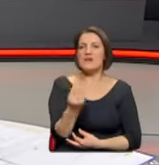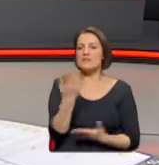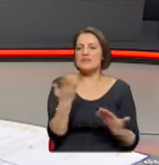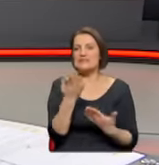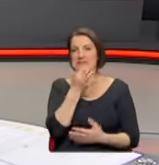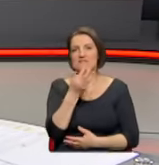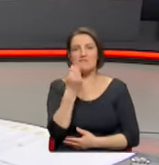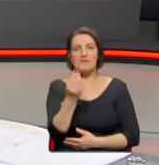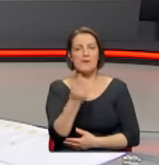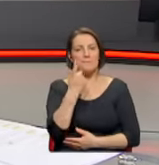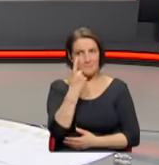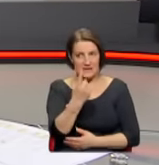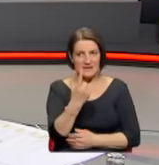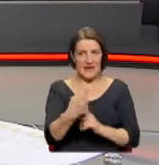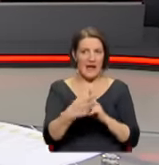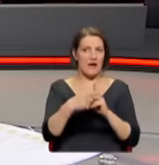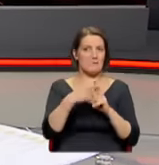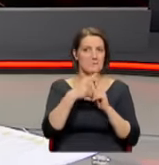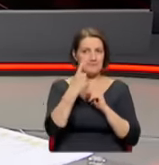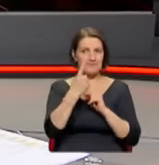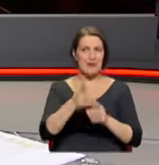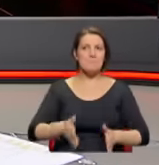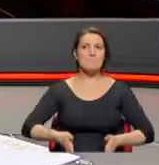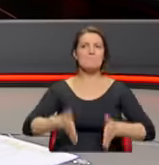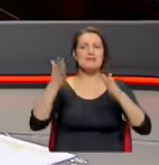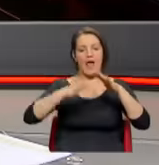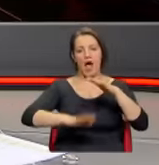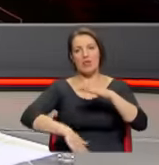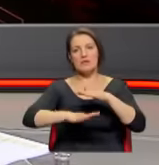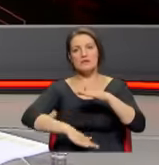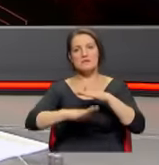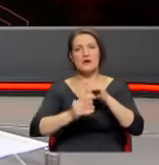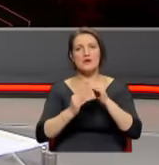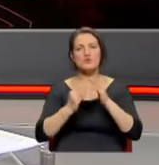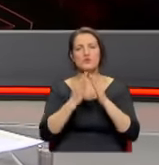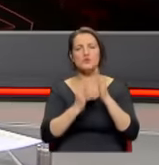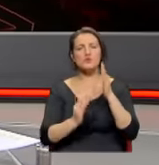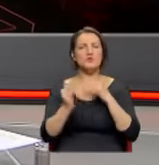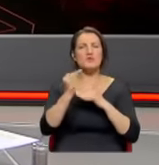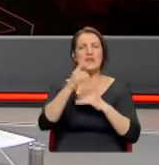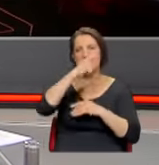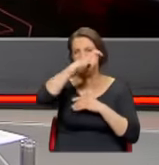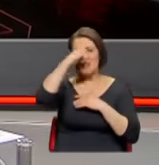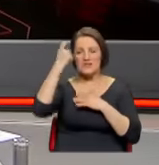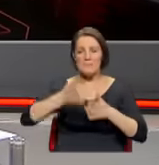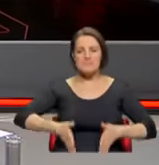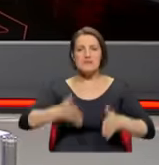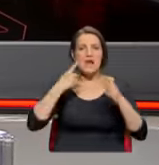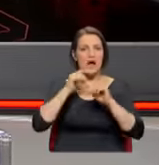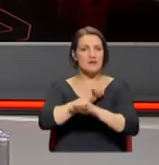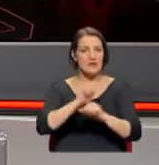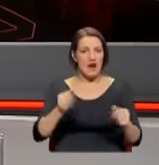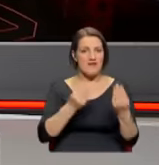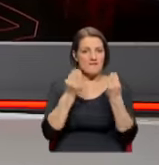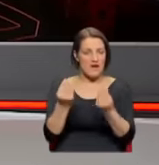Nasıl? Bir de binanın altında çok yüksek sıcaklık. Binaya zarar verdi mi vermedi